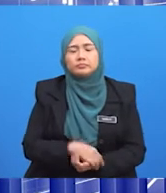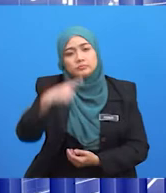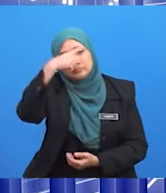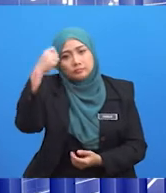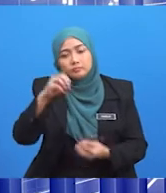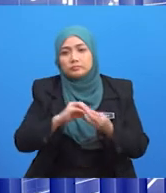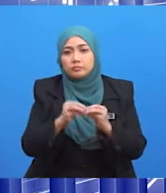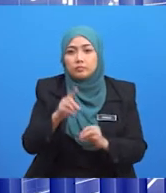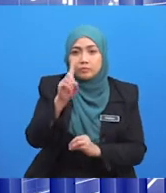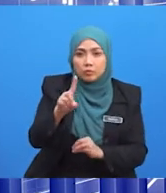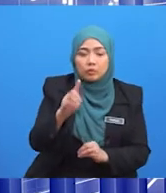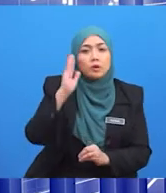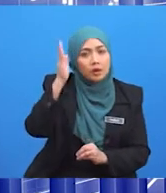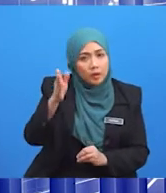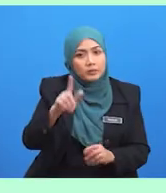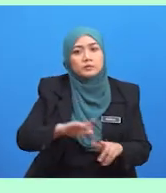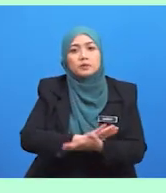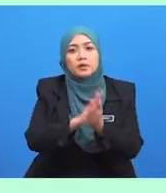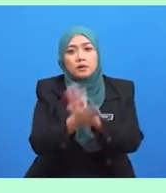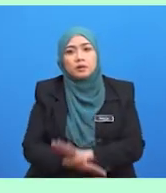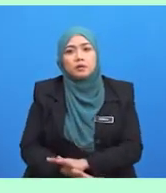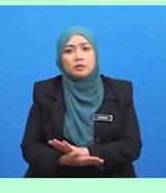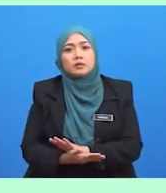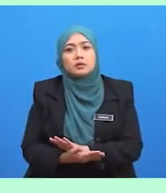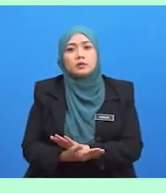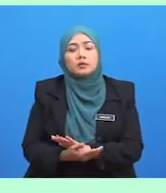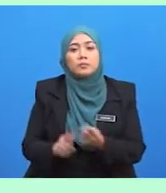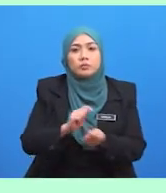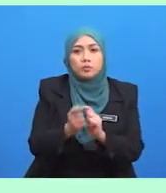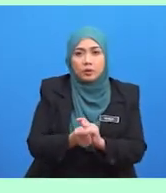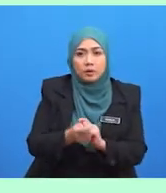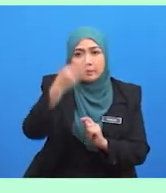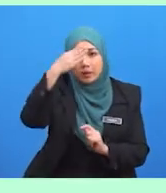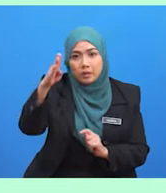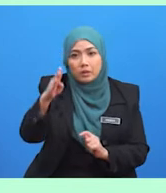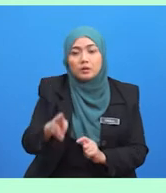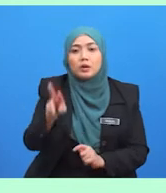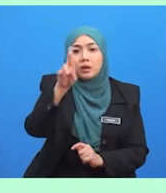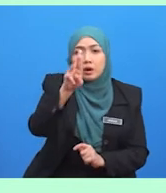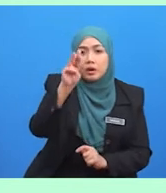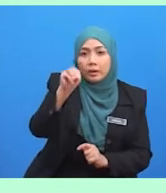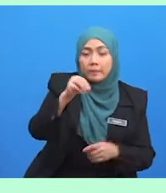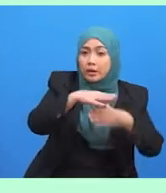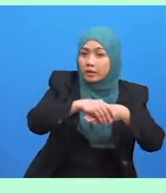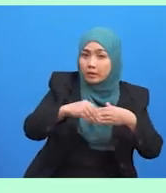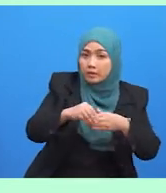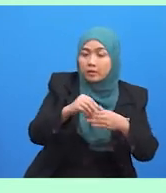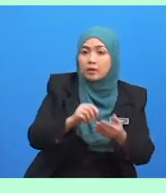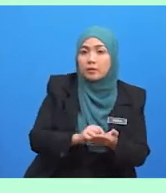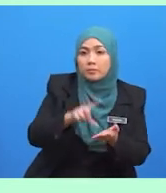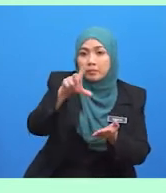Kesan pertama yang akan berlaku ialah kadar pertukaran asing bagi ringgit Malaysia